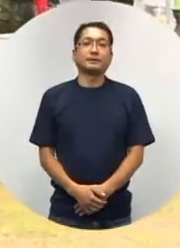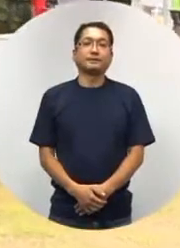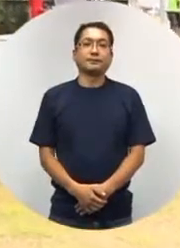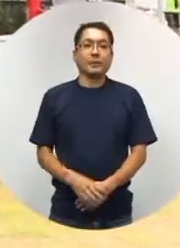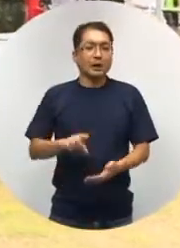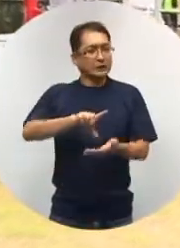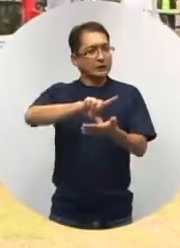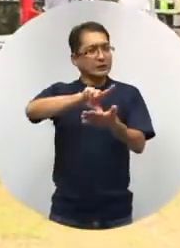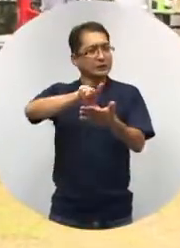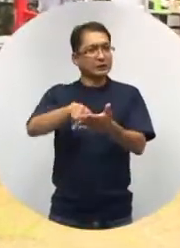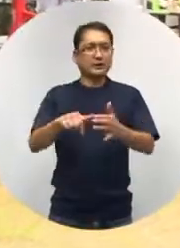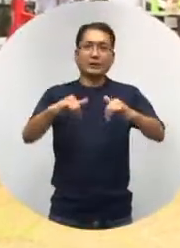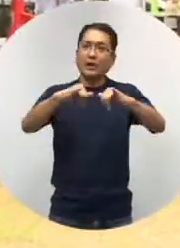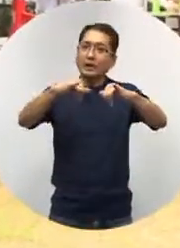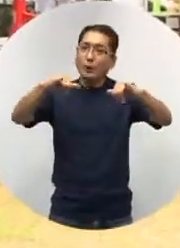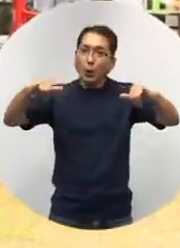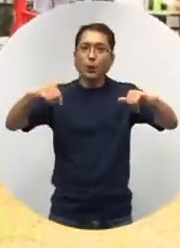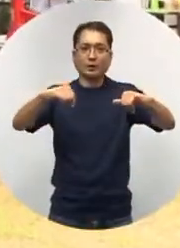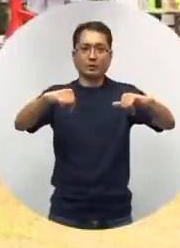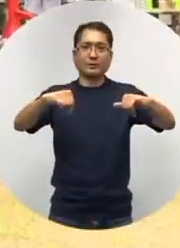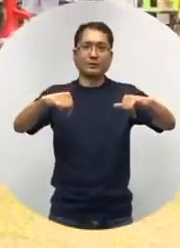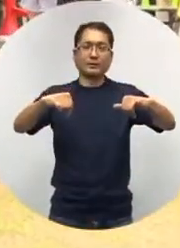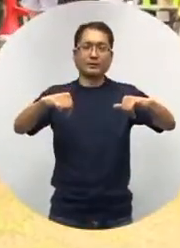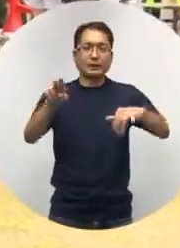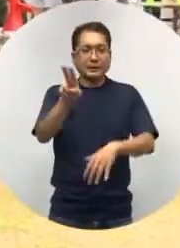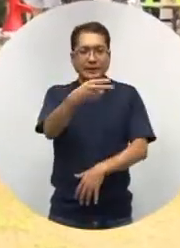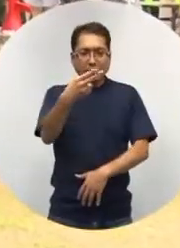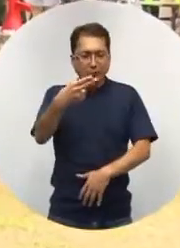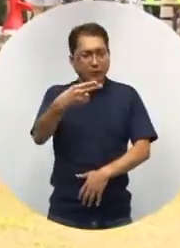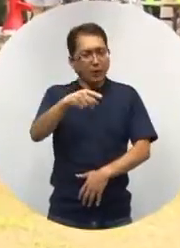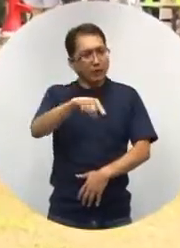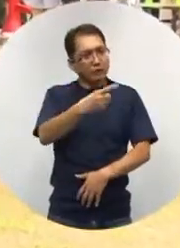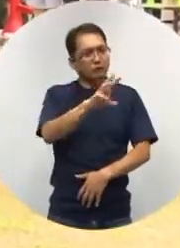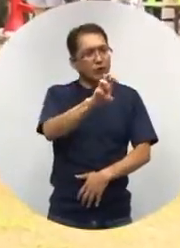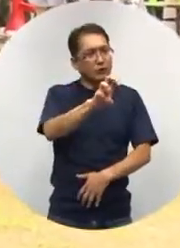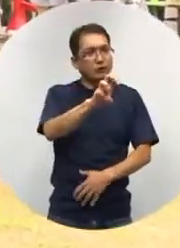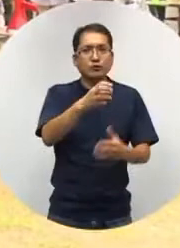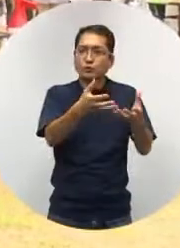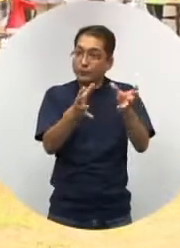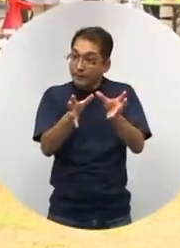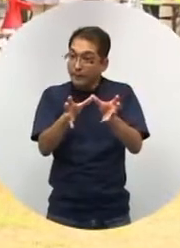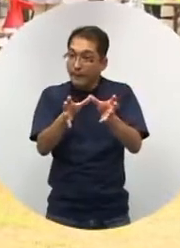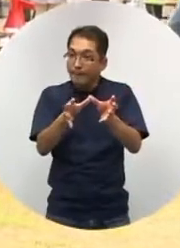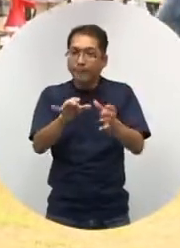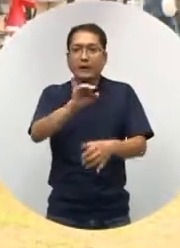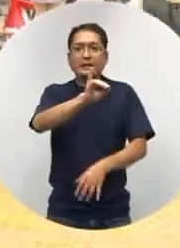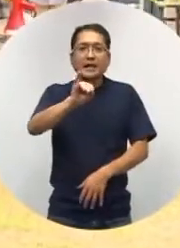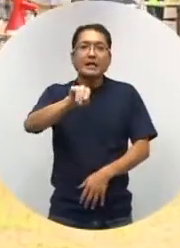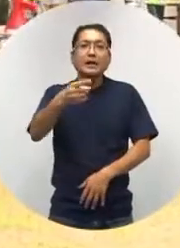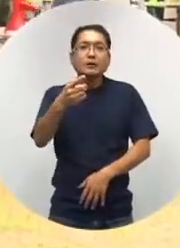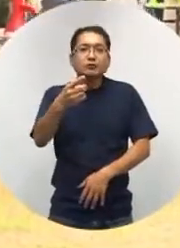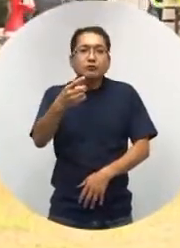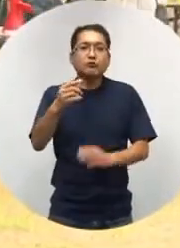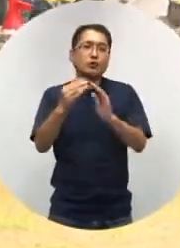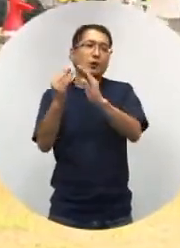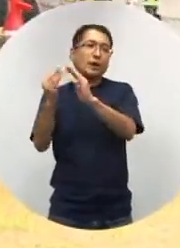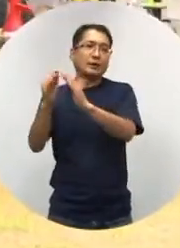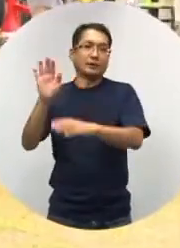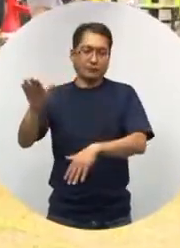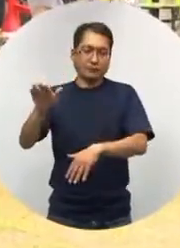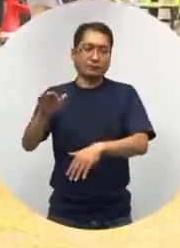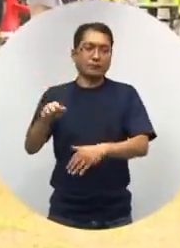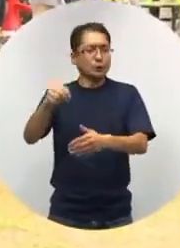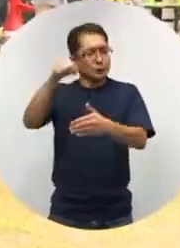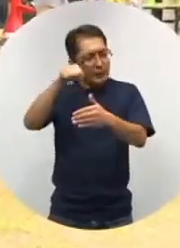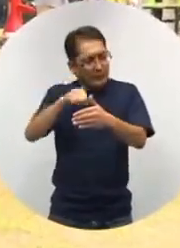地域も広いですから、第2は130組、1100所帯ございます。その中